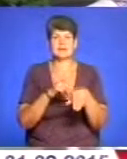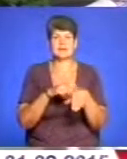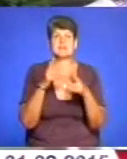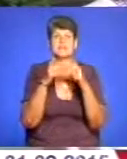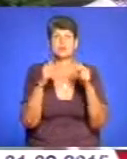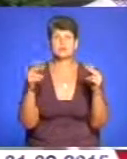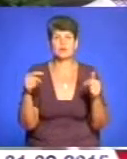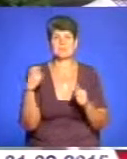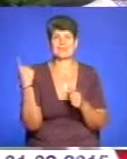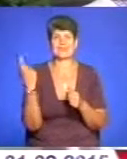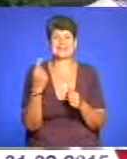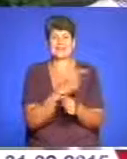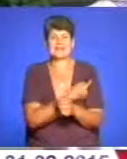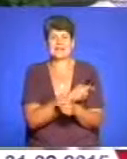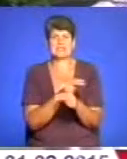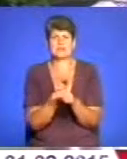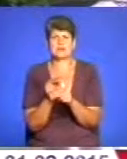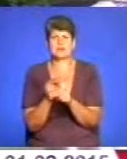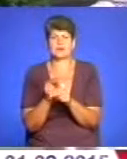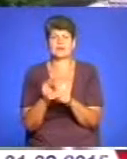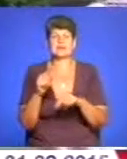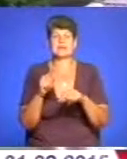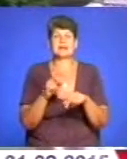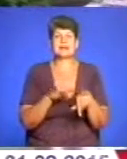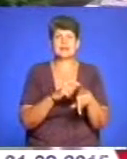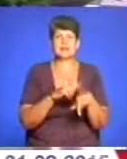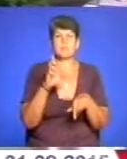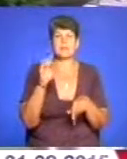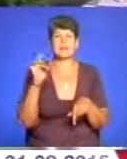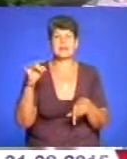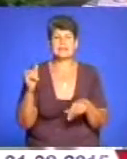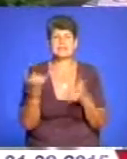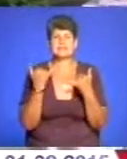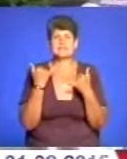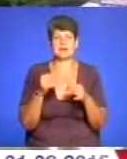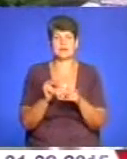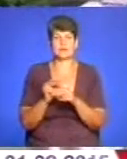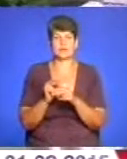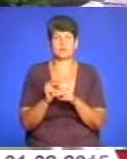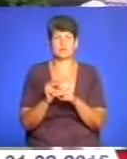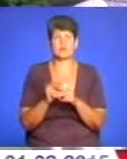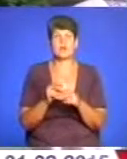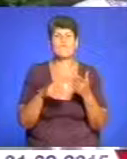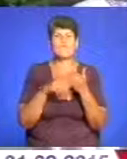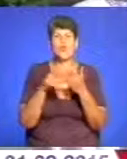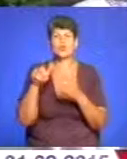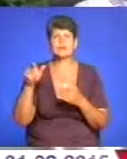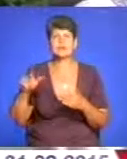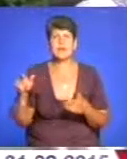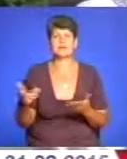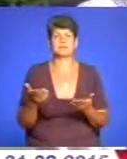лікарні імені Мечникова, які його лікували, і лікарям у Берліні, які його зараз лікують. Хочу подякувати всім волонтерам,